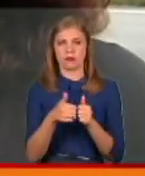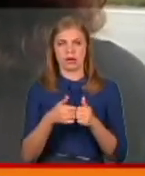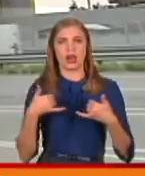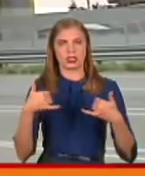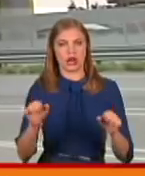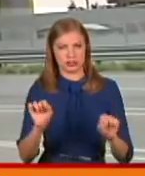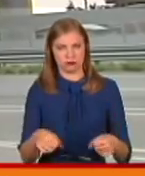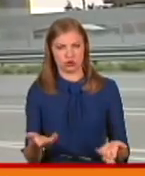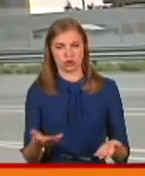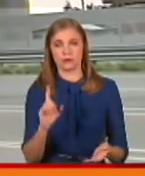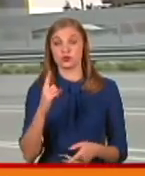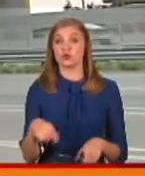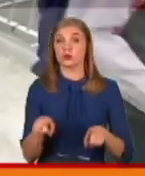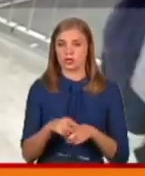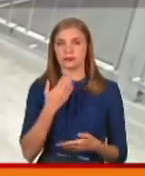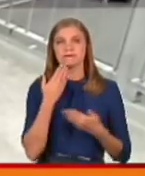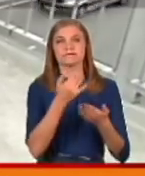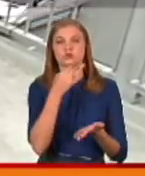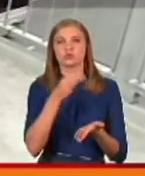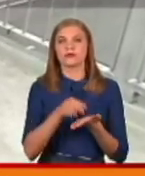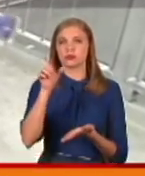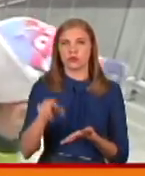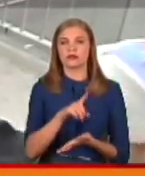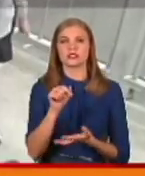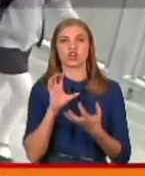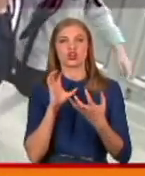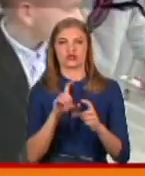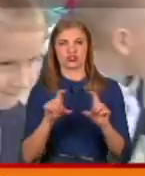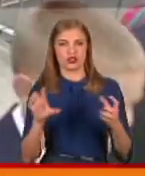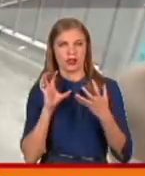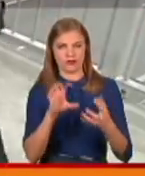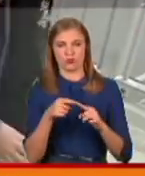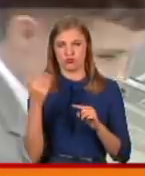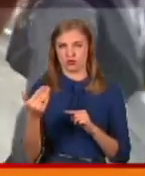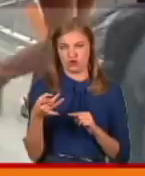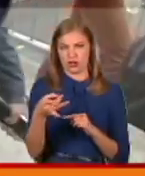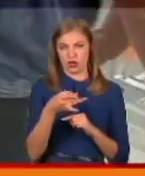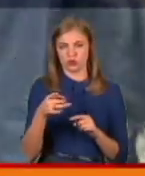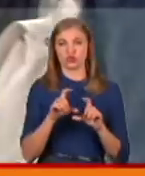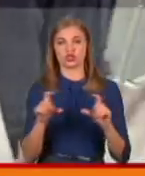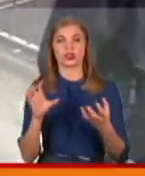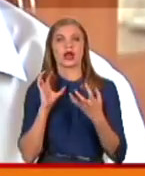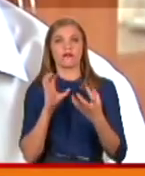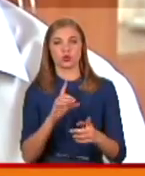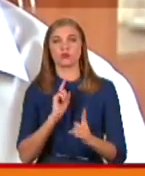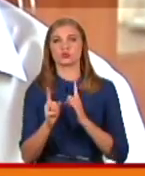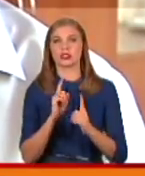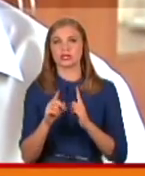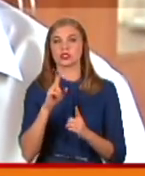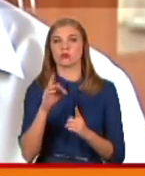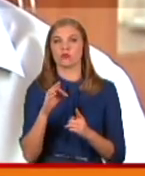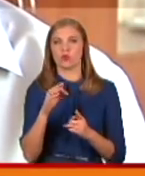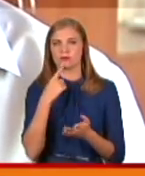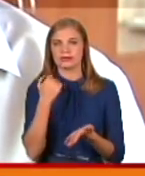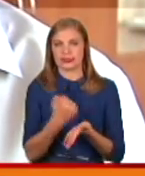біля машин можна. Чому так, питаємо у відповідальних за шкільні автобуси у цьому районі. Шкільні автобуси їздять по